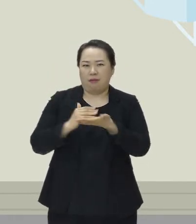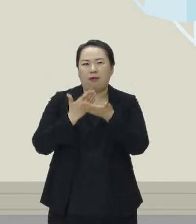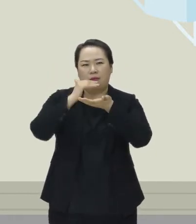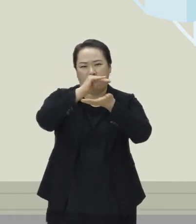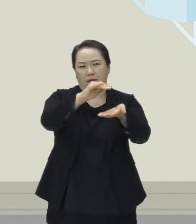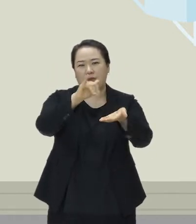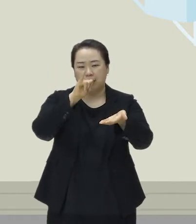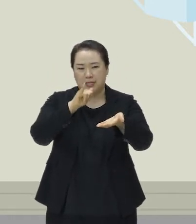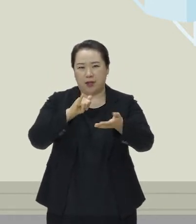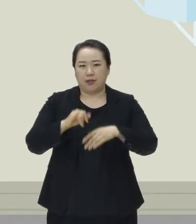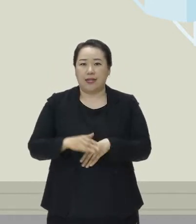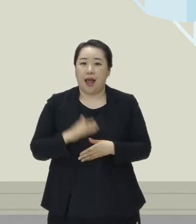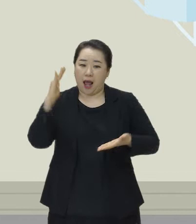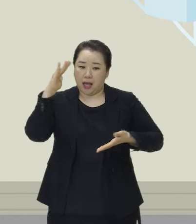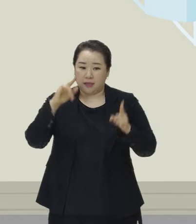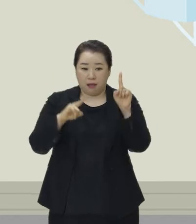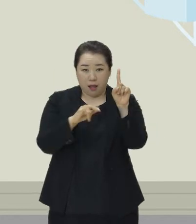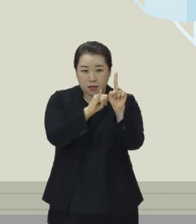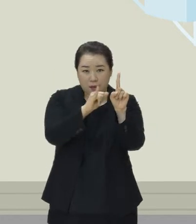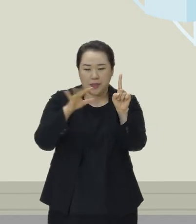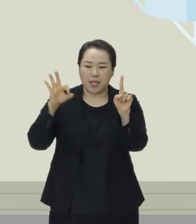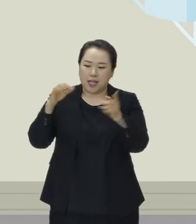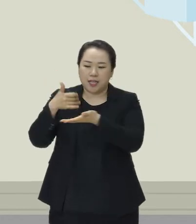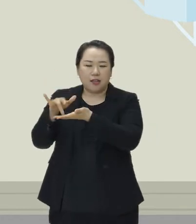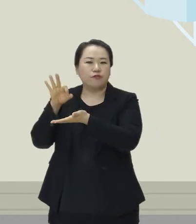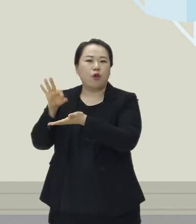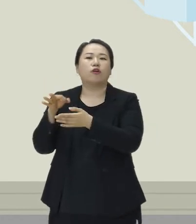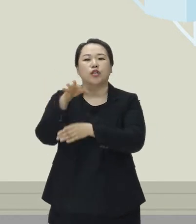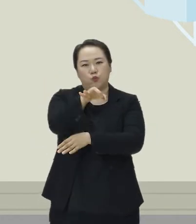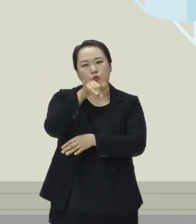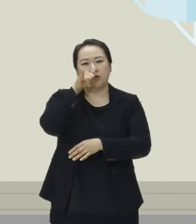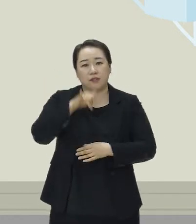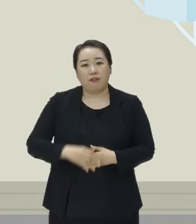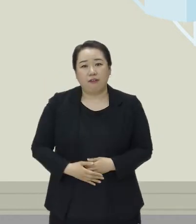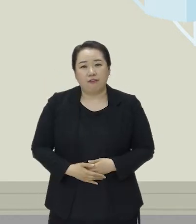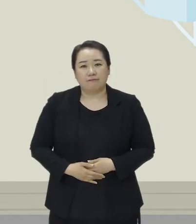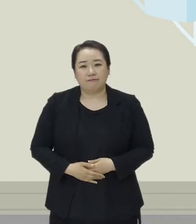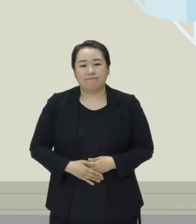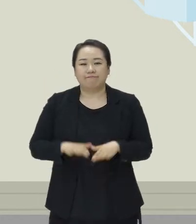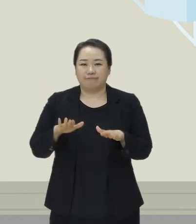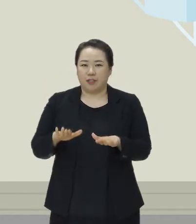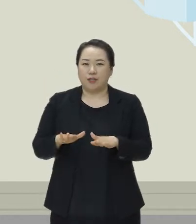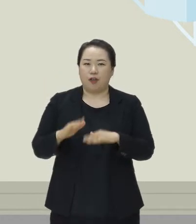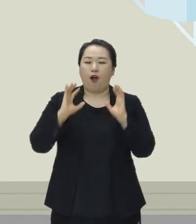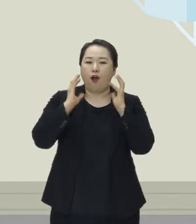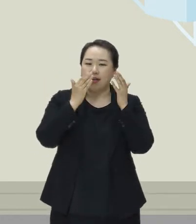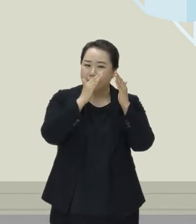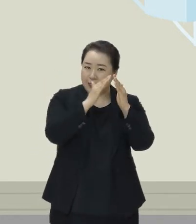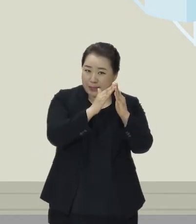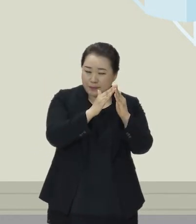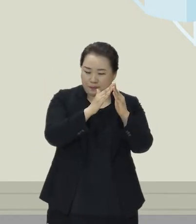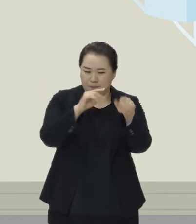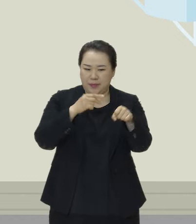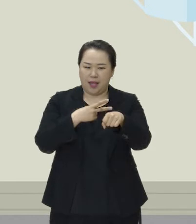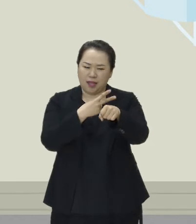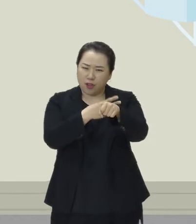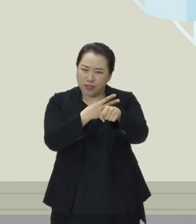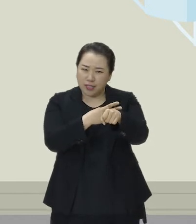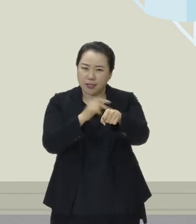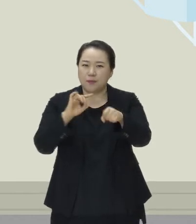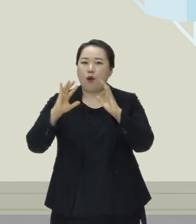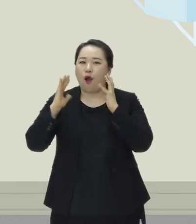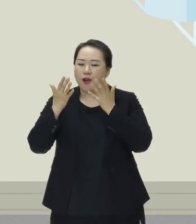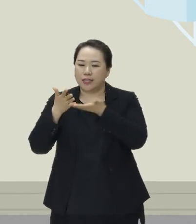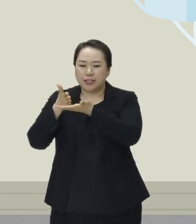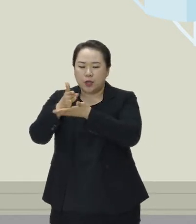매를 전달해 개학 이후 학생 1인당 10매씩 지급할 예정입니다. 또 개원을 대비해 관내 어린이집에